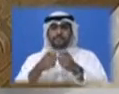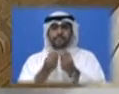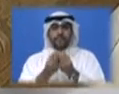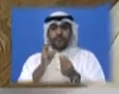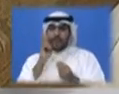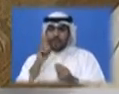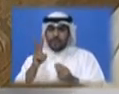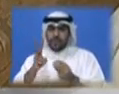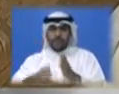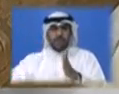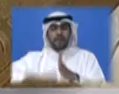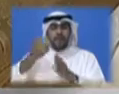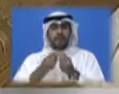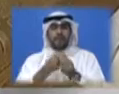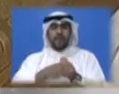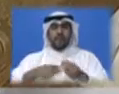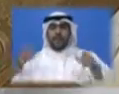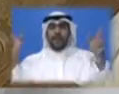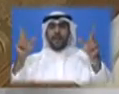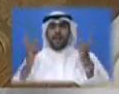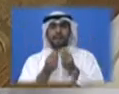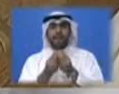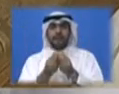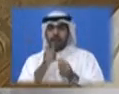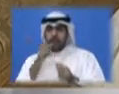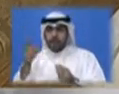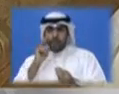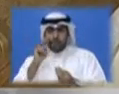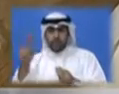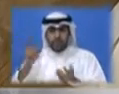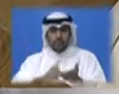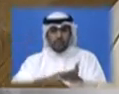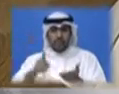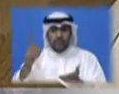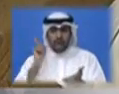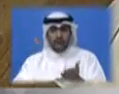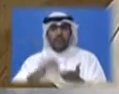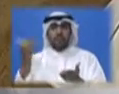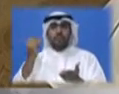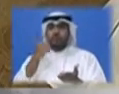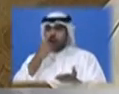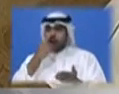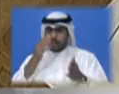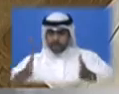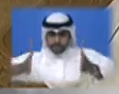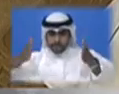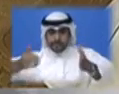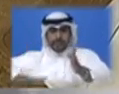القاعة وعلى رأسنا معالي وزير الإعلام ما هو إلا دلالة على الحرص الكبير على تكريم أبنائنا،